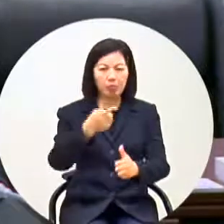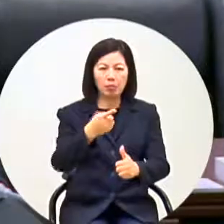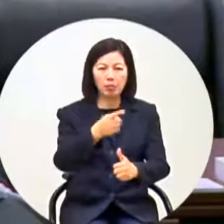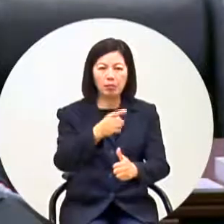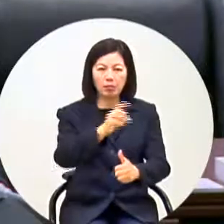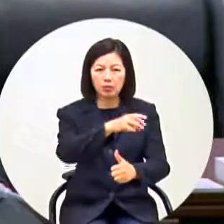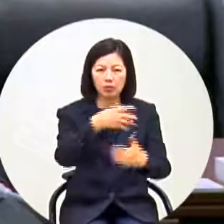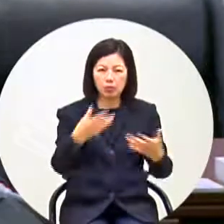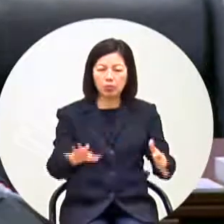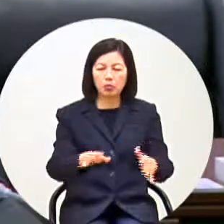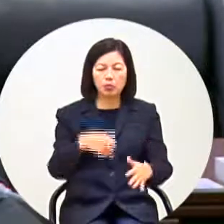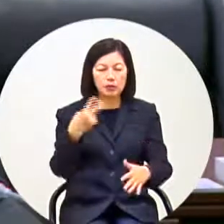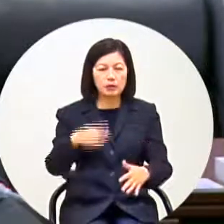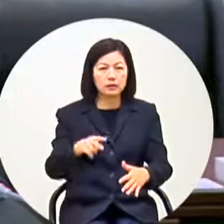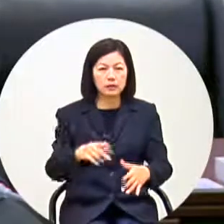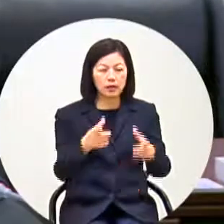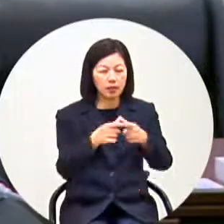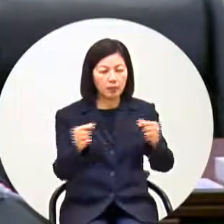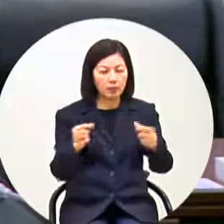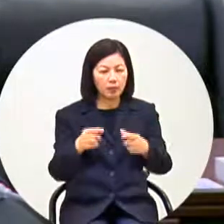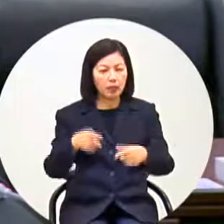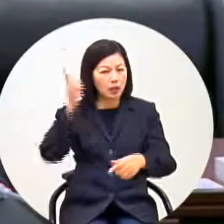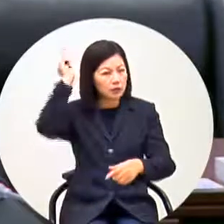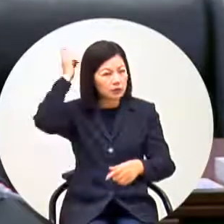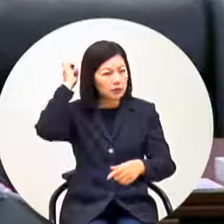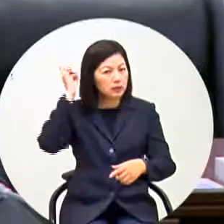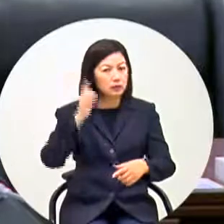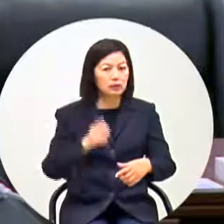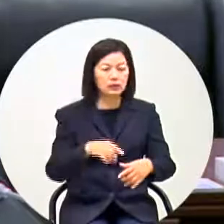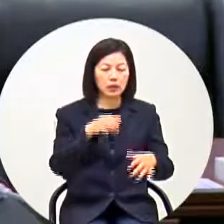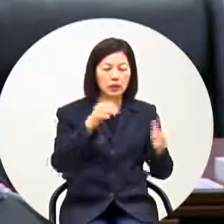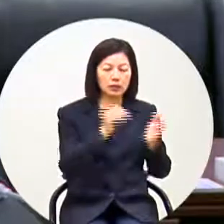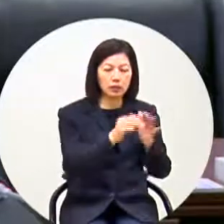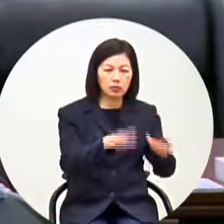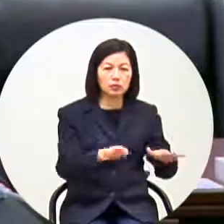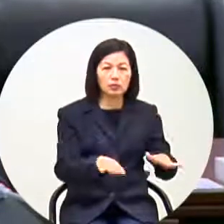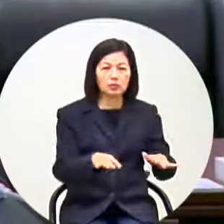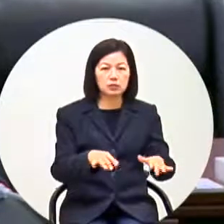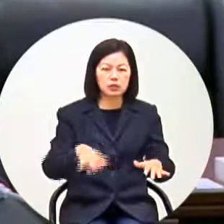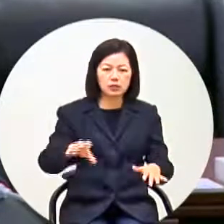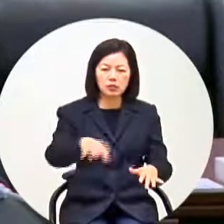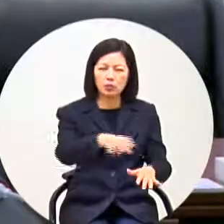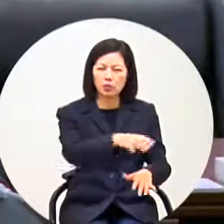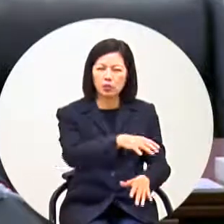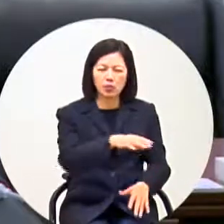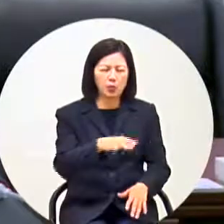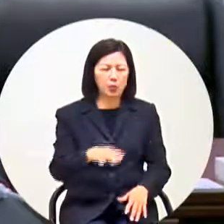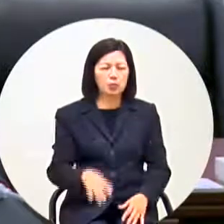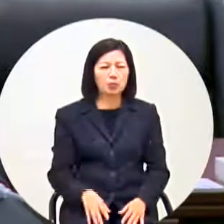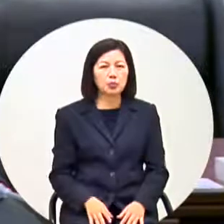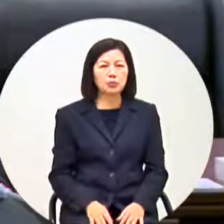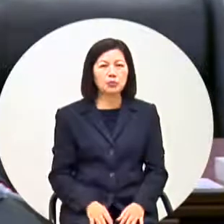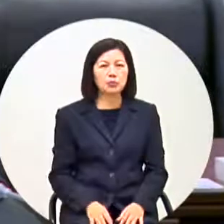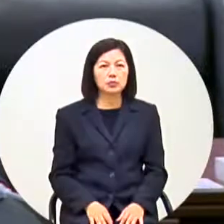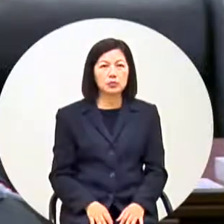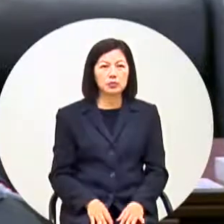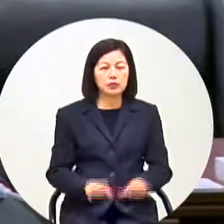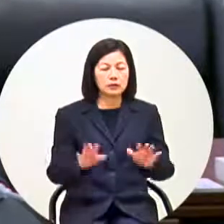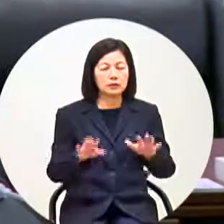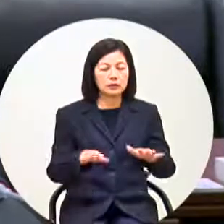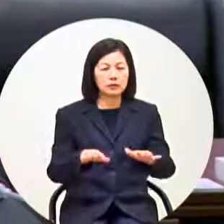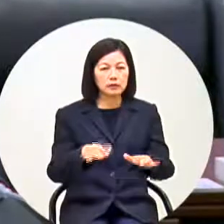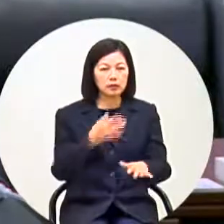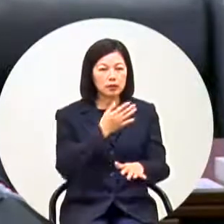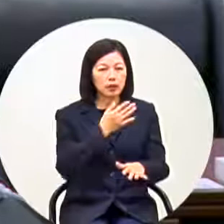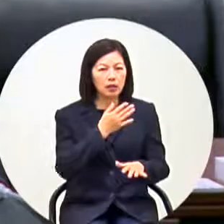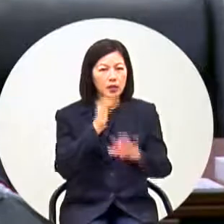啊、清朝、民国等等都有非常多的一些哦现有的资源，可是我们的旅览指针